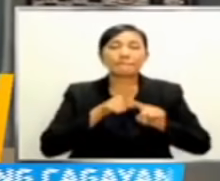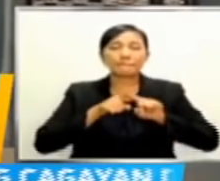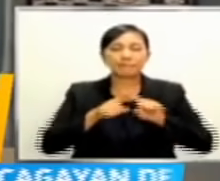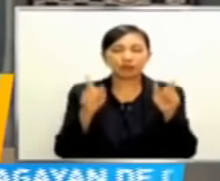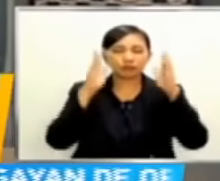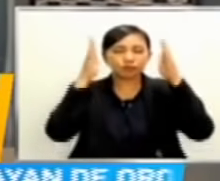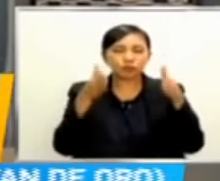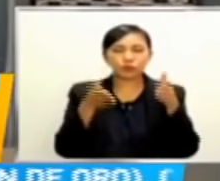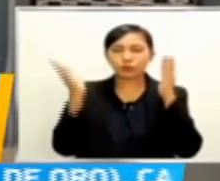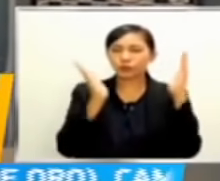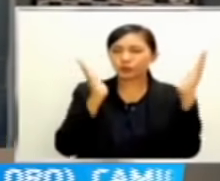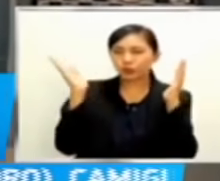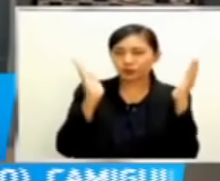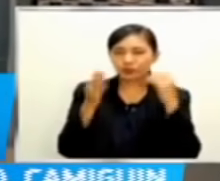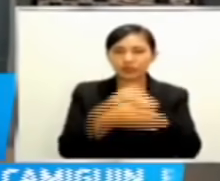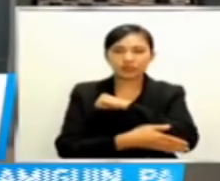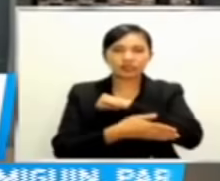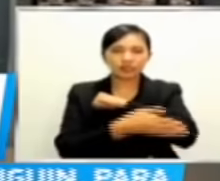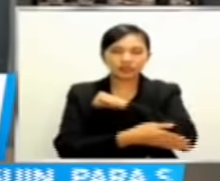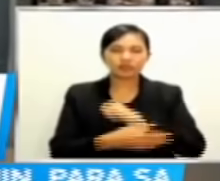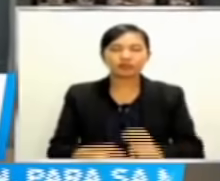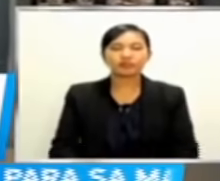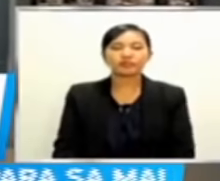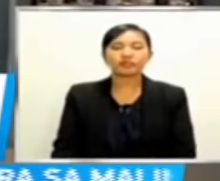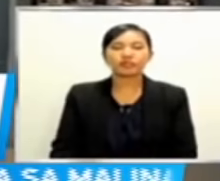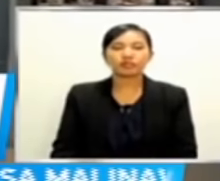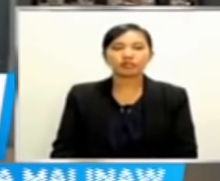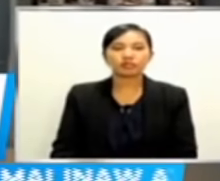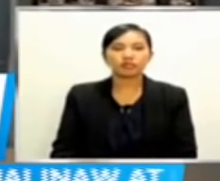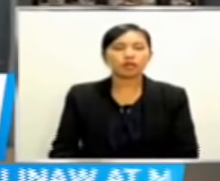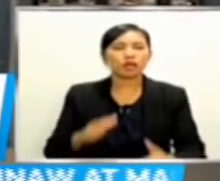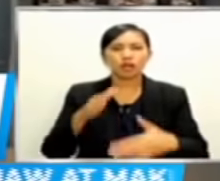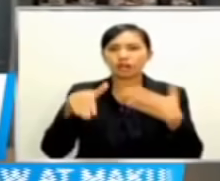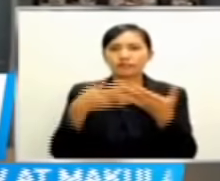na lahat ng family members niya nasa Canada,